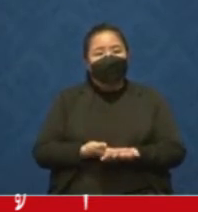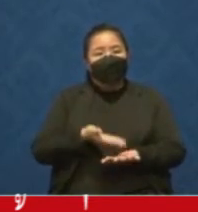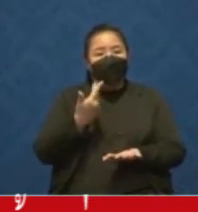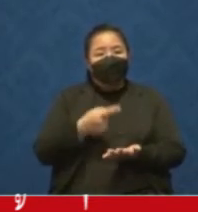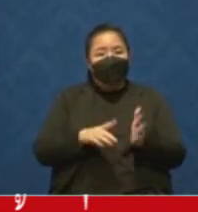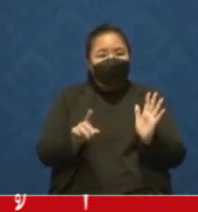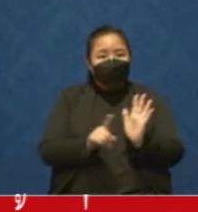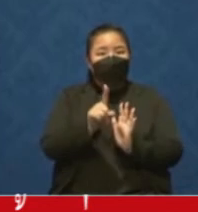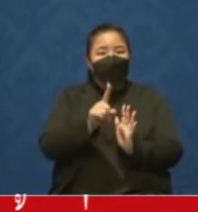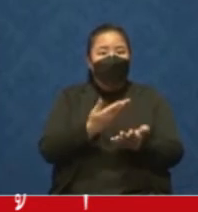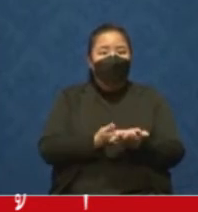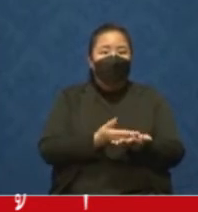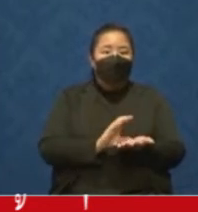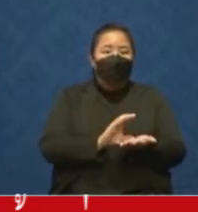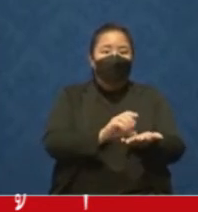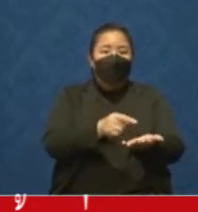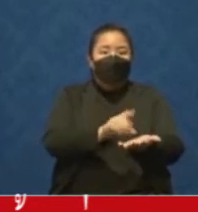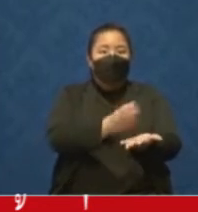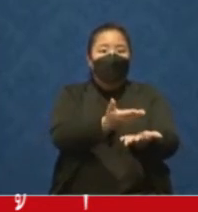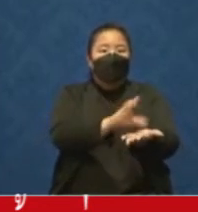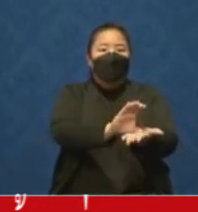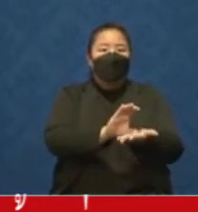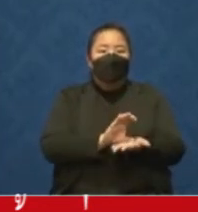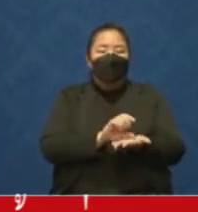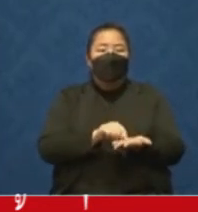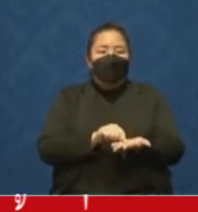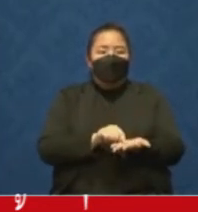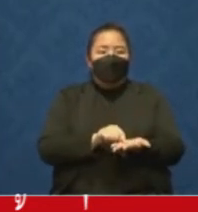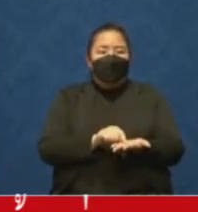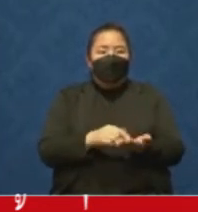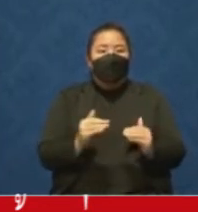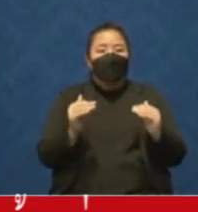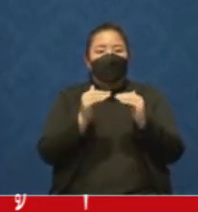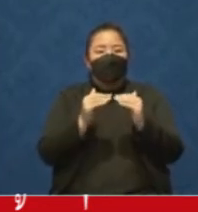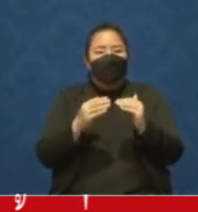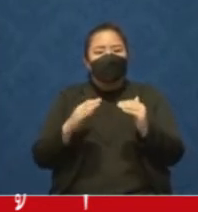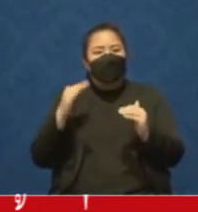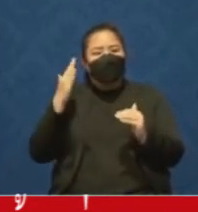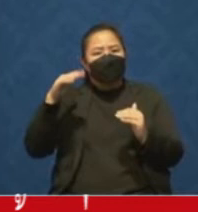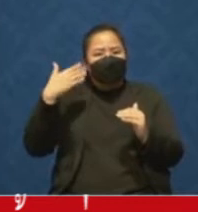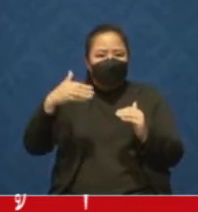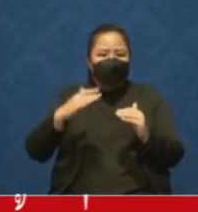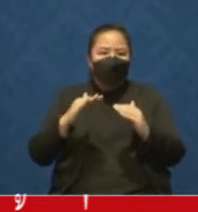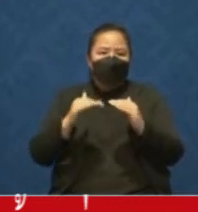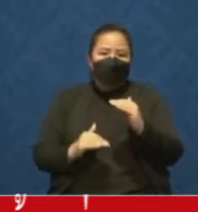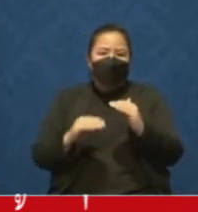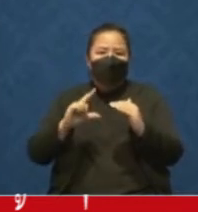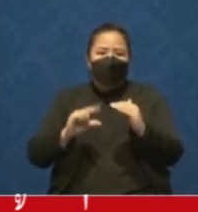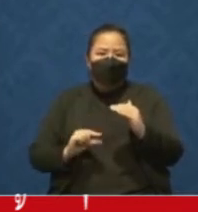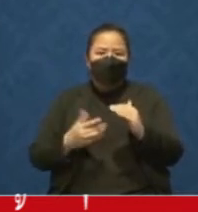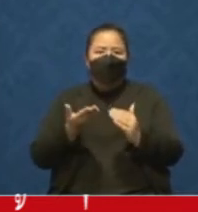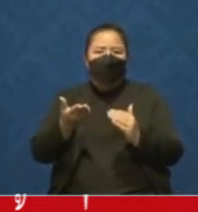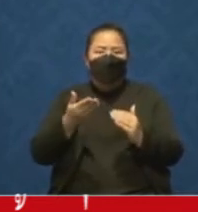ครั้งขออนุมัิซื้อในราคาเดียวกันแต่ความจิซื้อครั้หๆมาราคาถูกลงแต่อนุมัตซื้อราคาเดิม